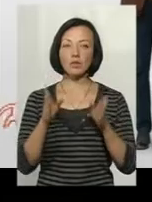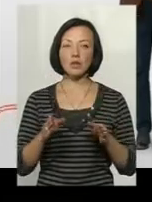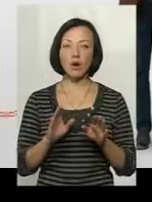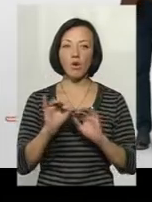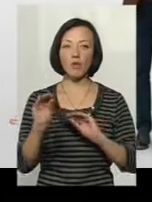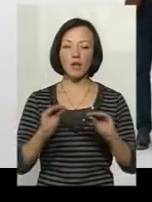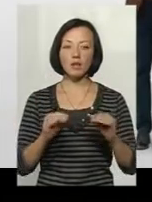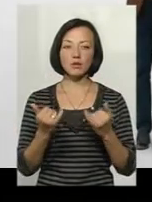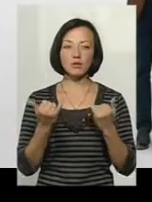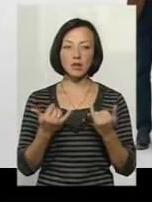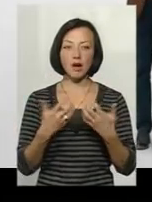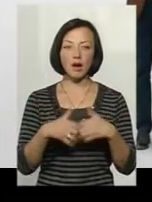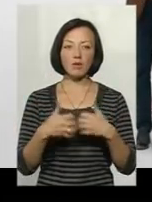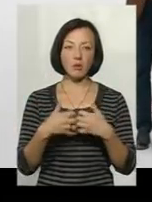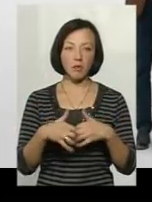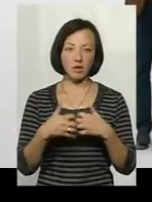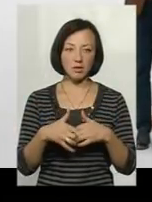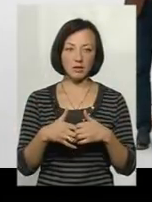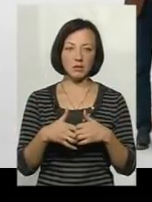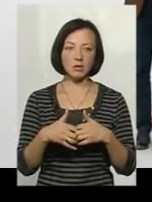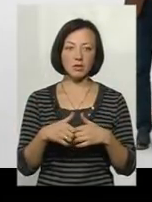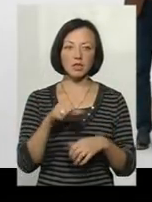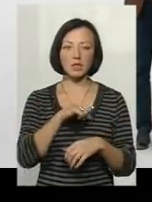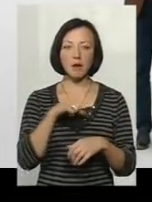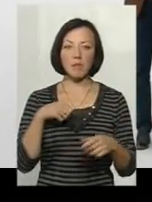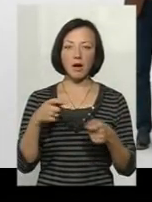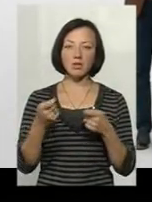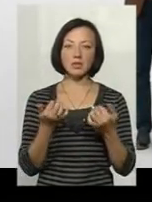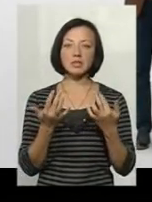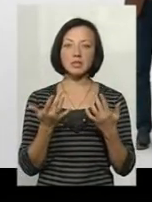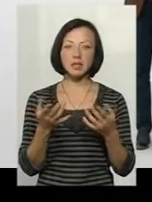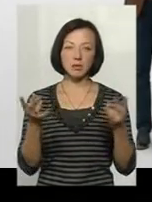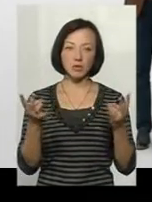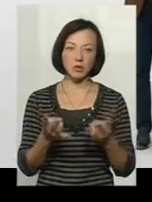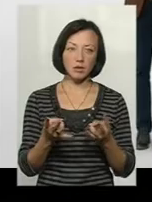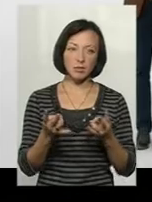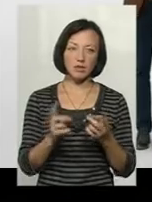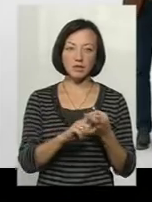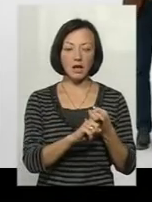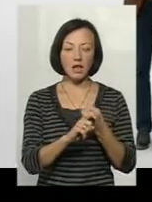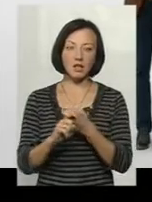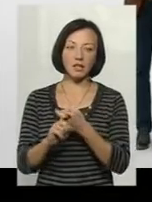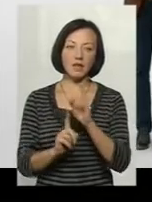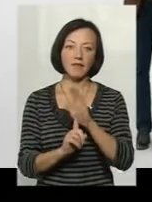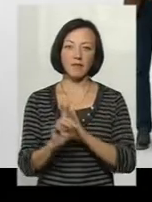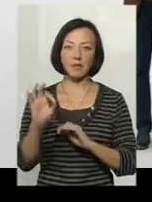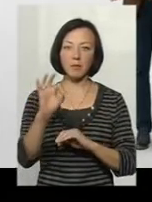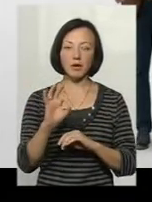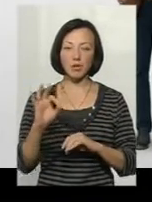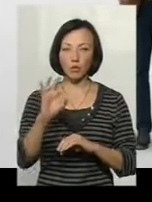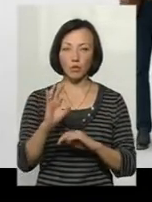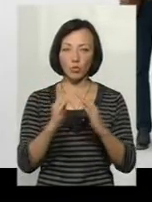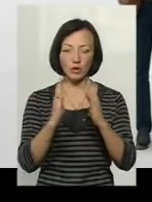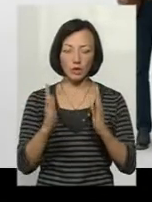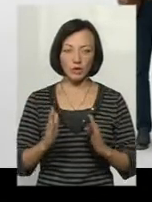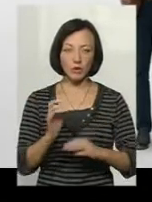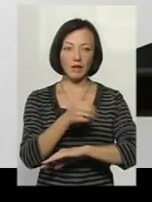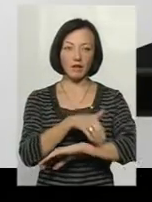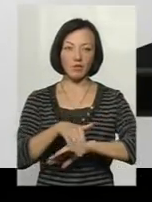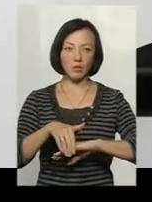ще й сучасною автоматикою, що сама регулює, скільки палива потрібно, залежно від температури всередині будинку та на